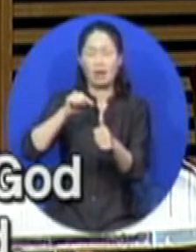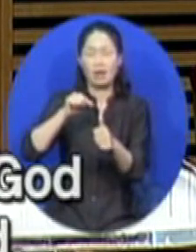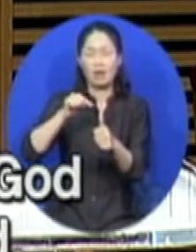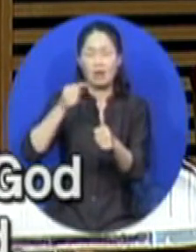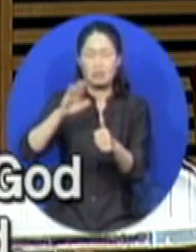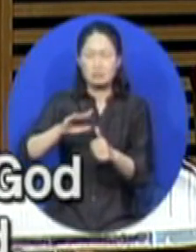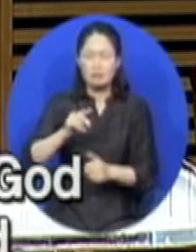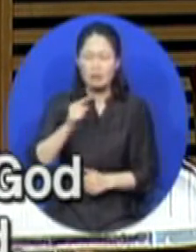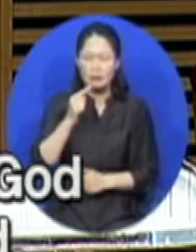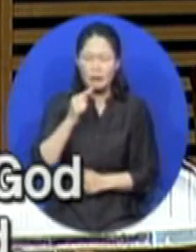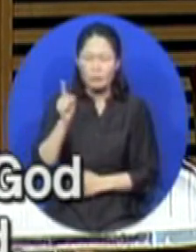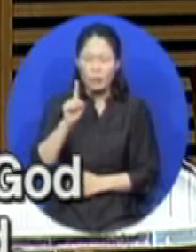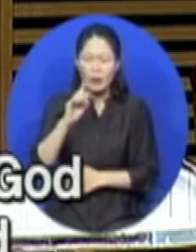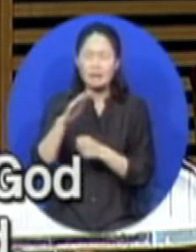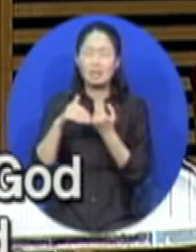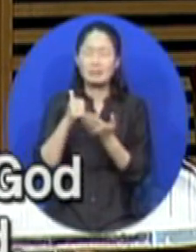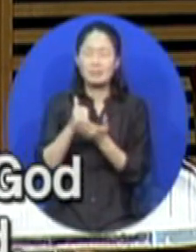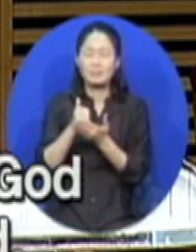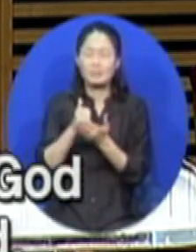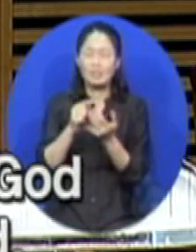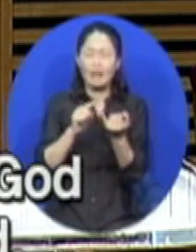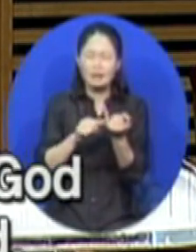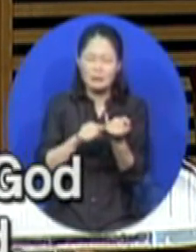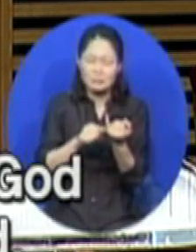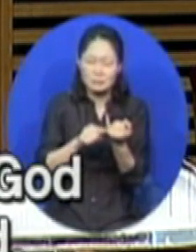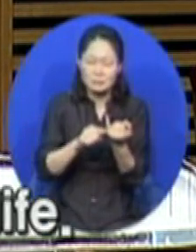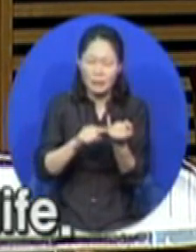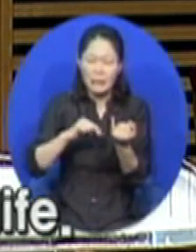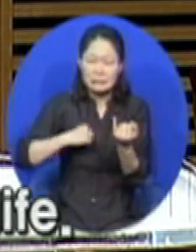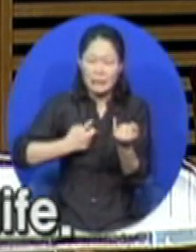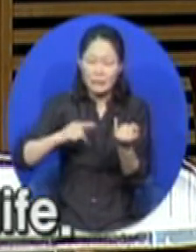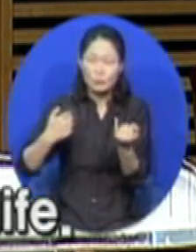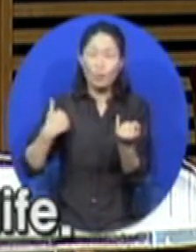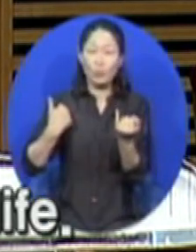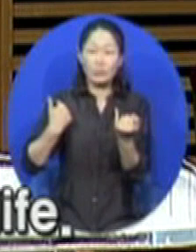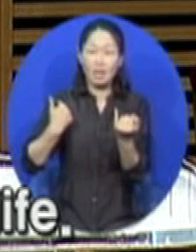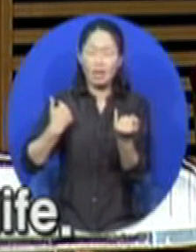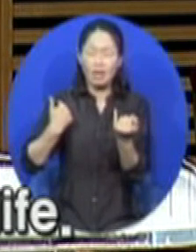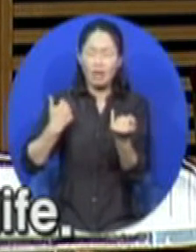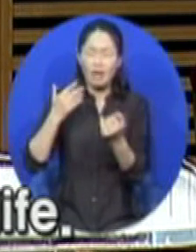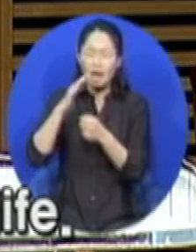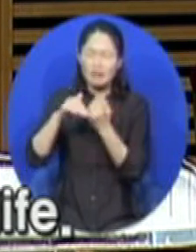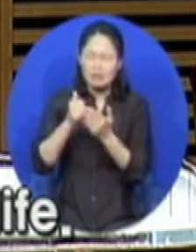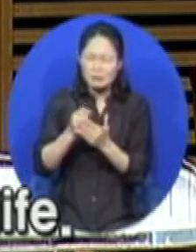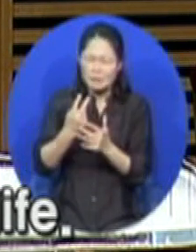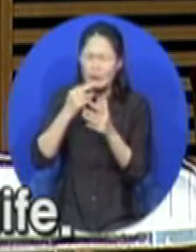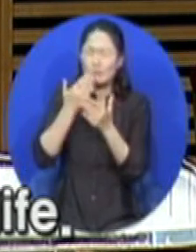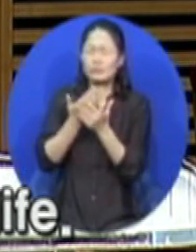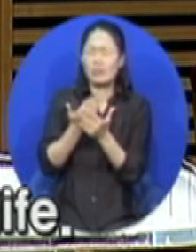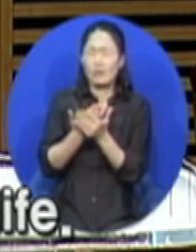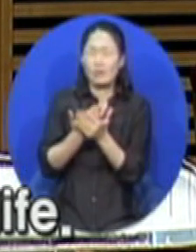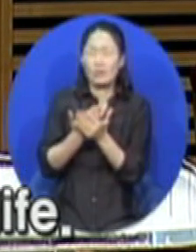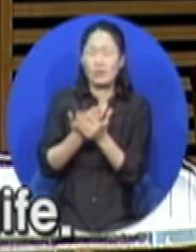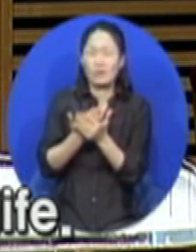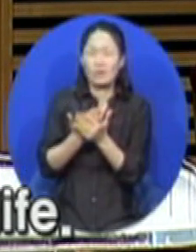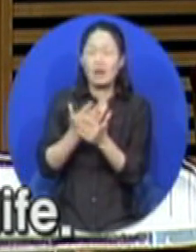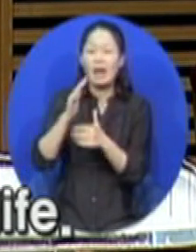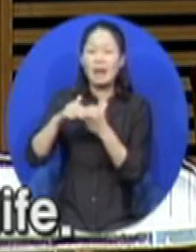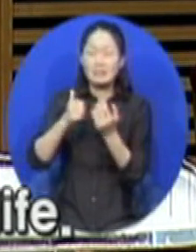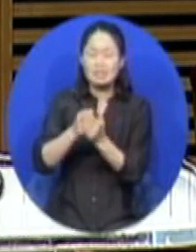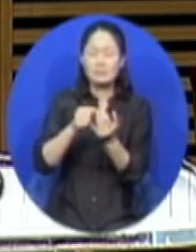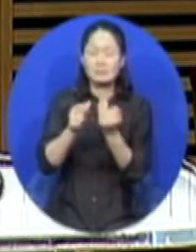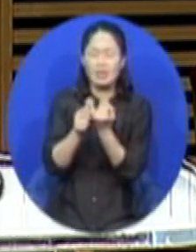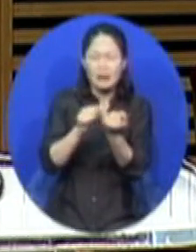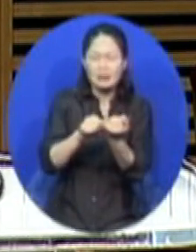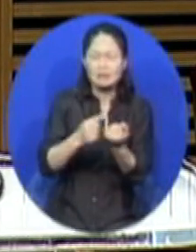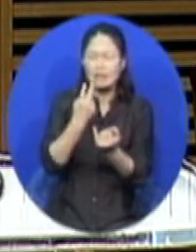열었습니다 하나님 발리를 그런데 자기도 모르게 살려주세요 하라 하나님이 달린 을